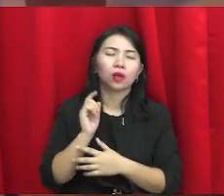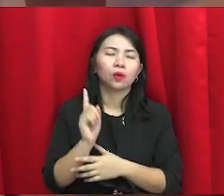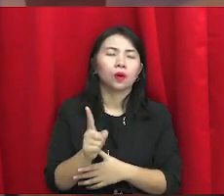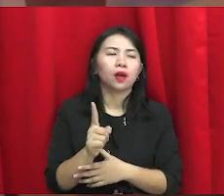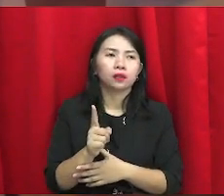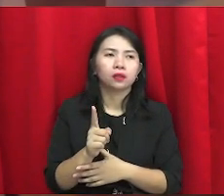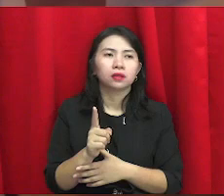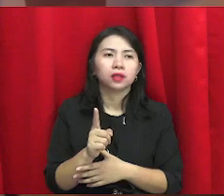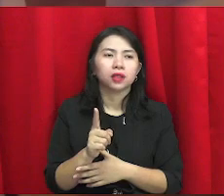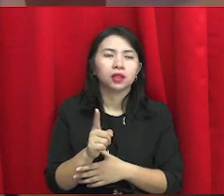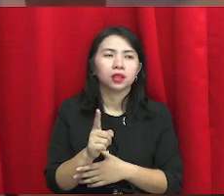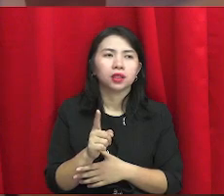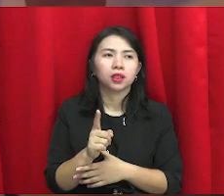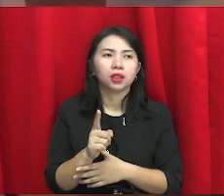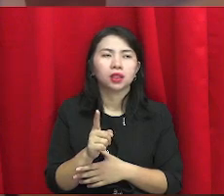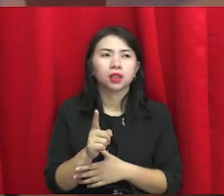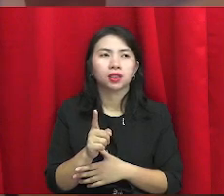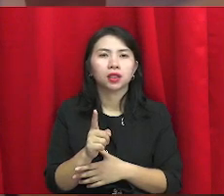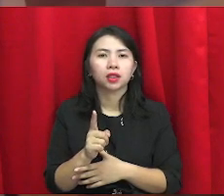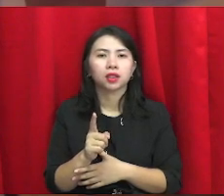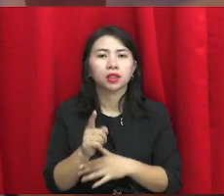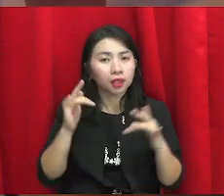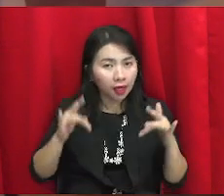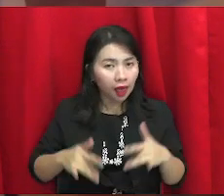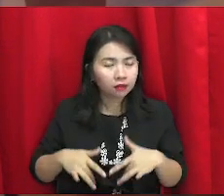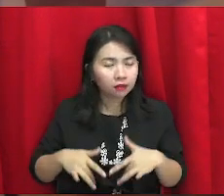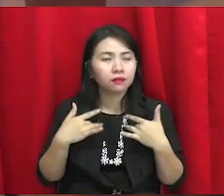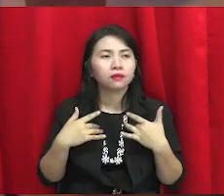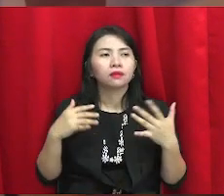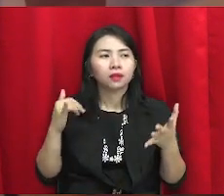doon sa simple sa isang buhay sa